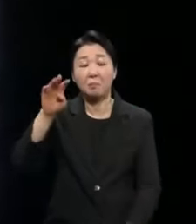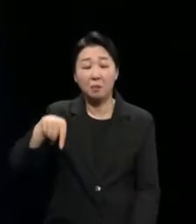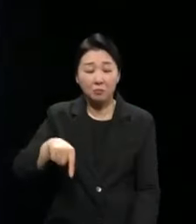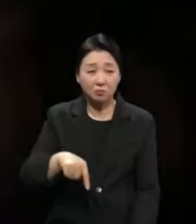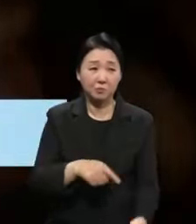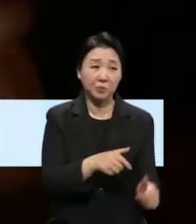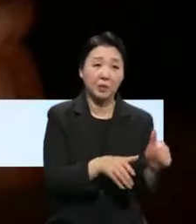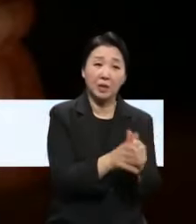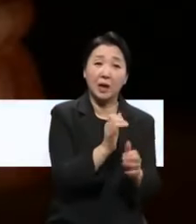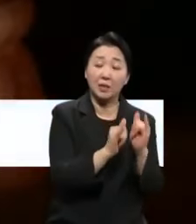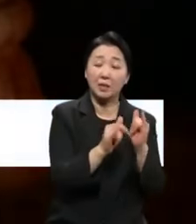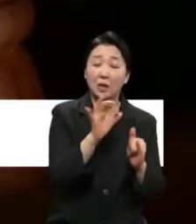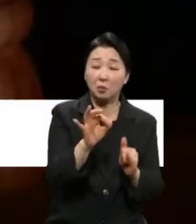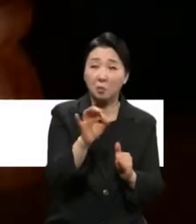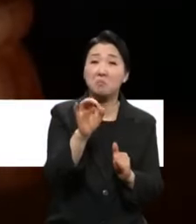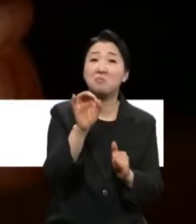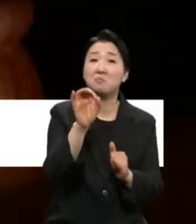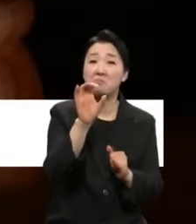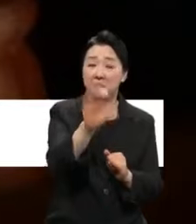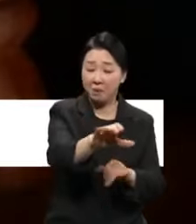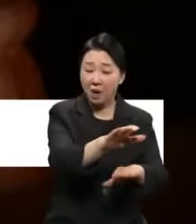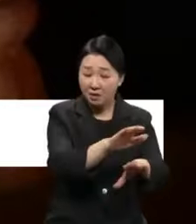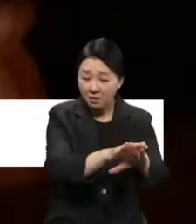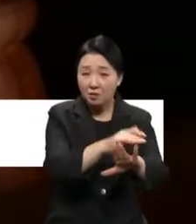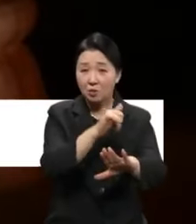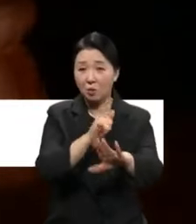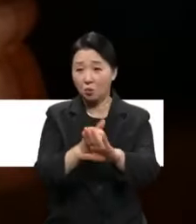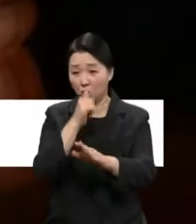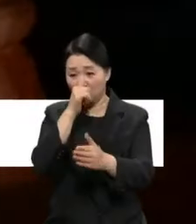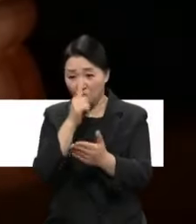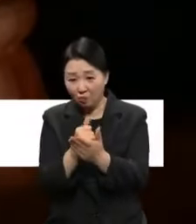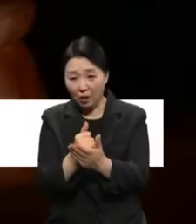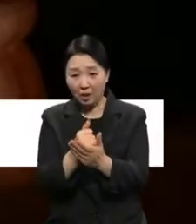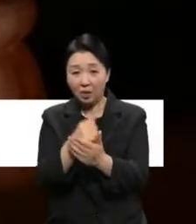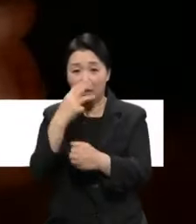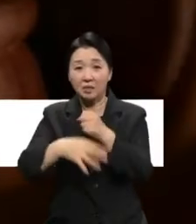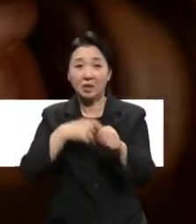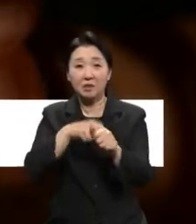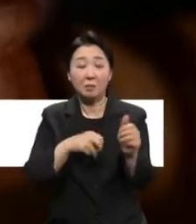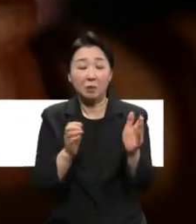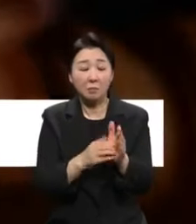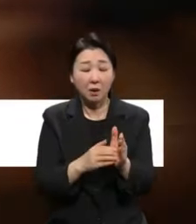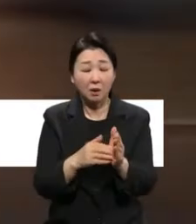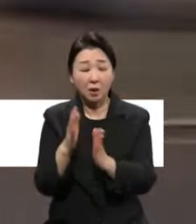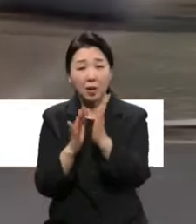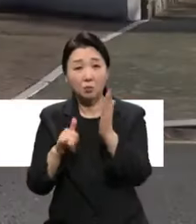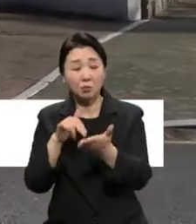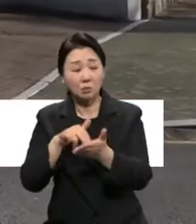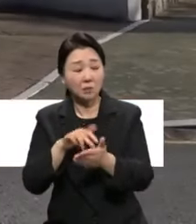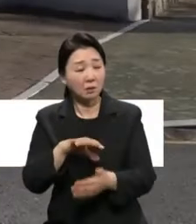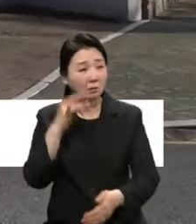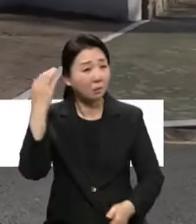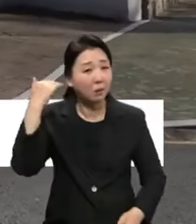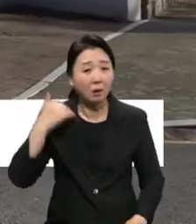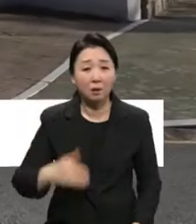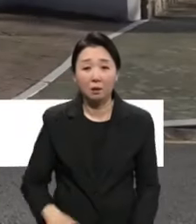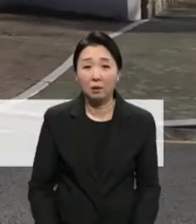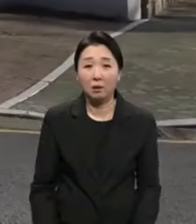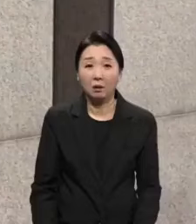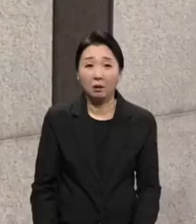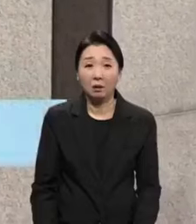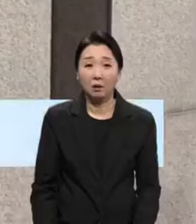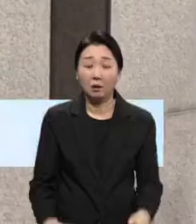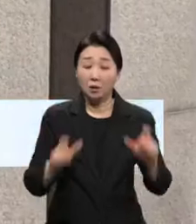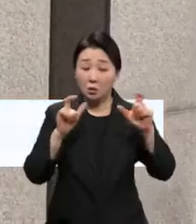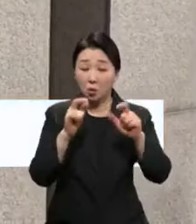점 등을 감안해 4년을 감형한다고 한 겁니다. 유족들은 처음 듣는 이야기였습니다. 알고 보니 선고 일주일